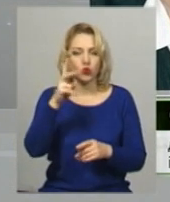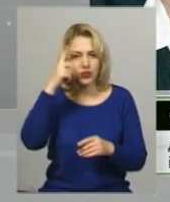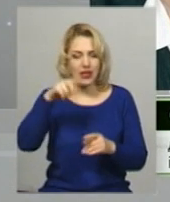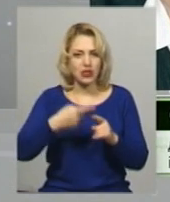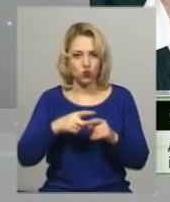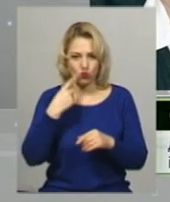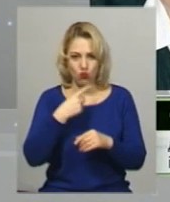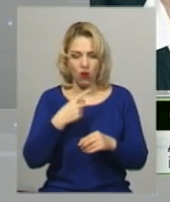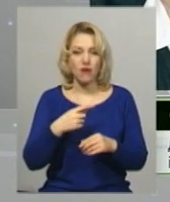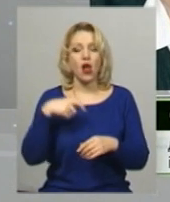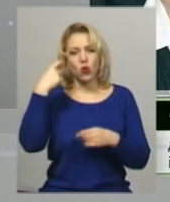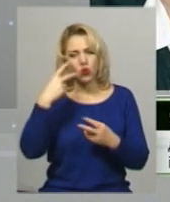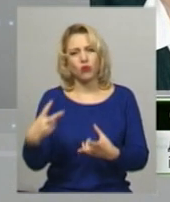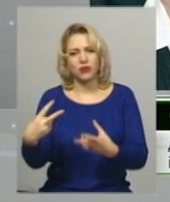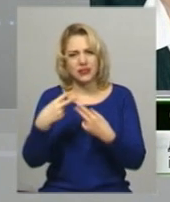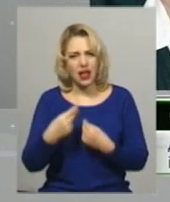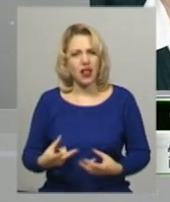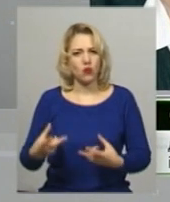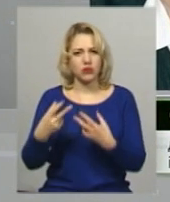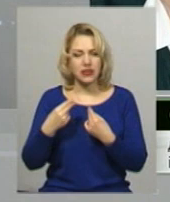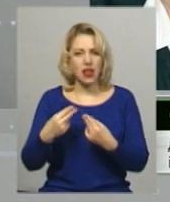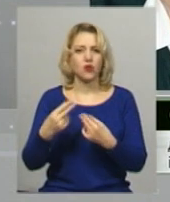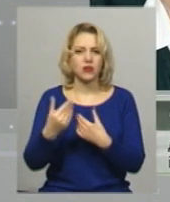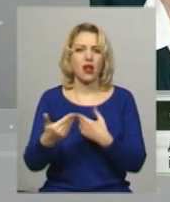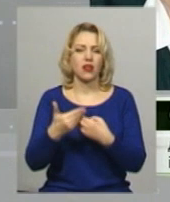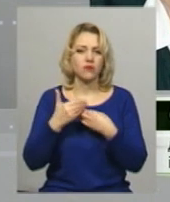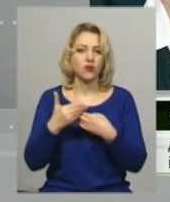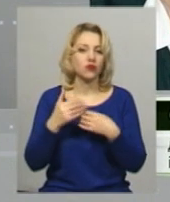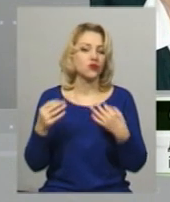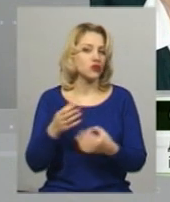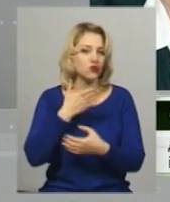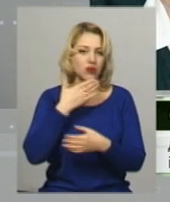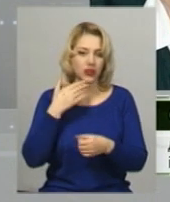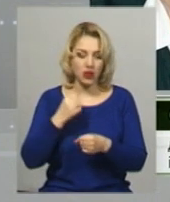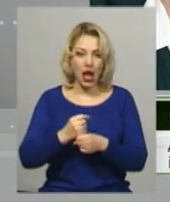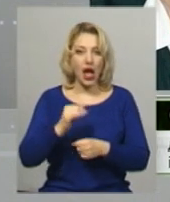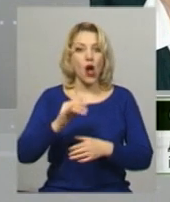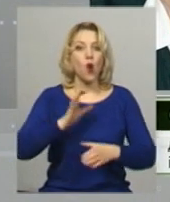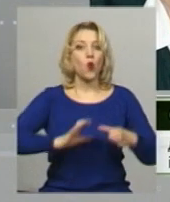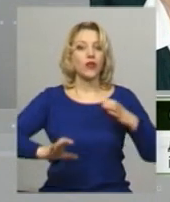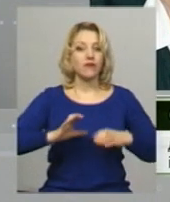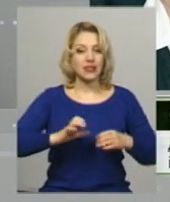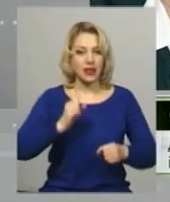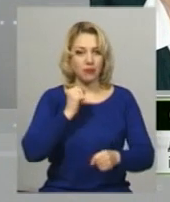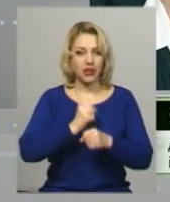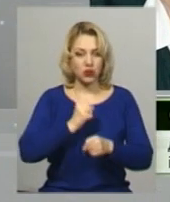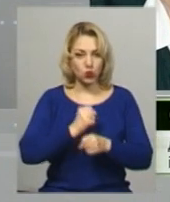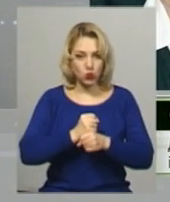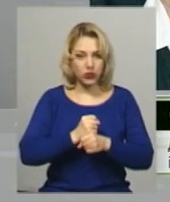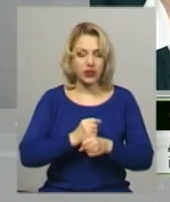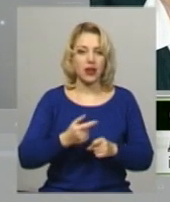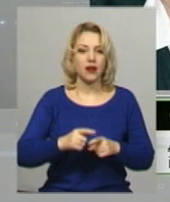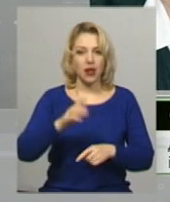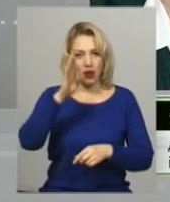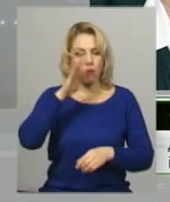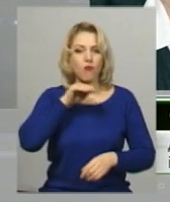часу нам так і обіцяли, ніби посприяти, допомогти, але нічого не зробили. В університеті Стамбула працює професор Олександр Середа. Він